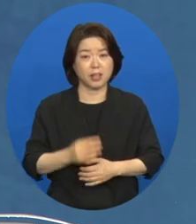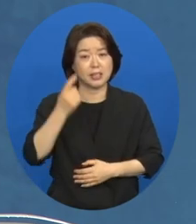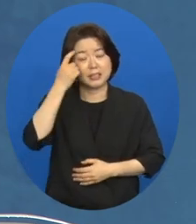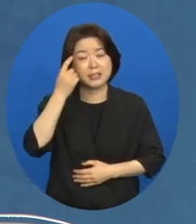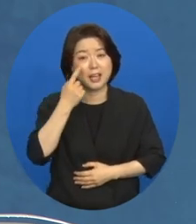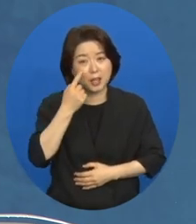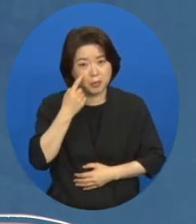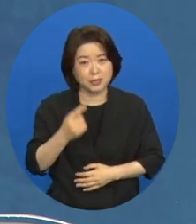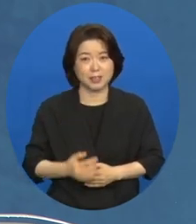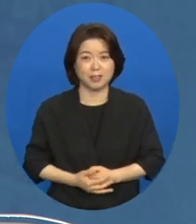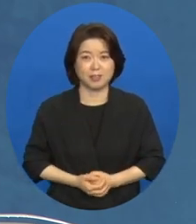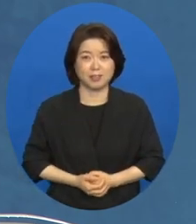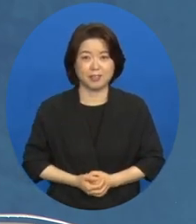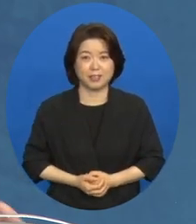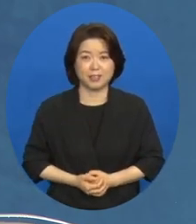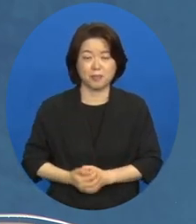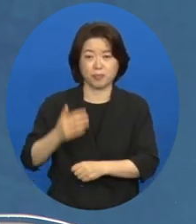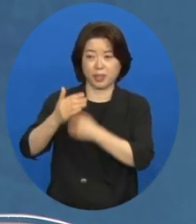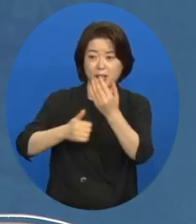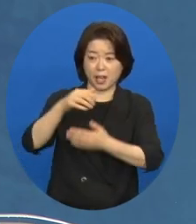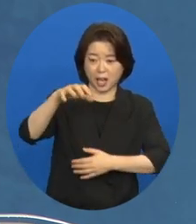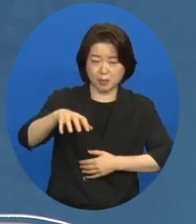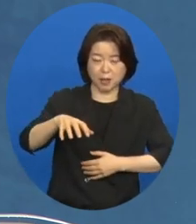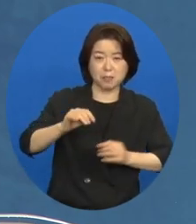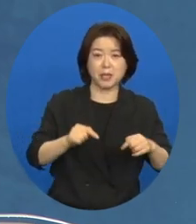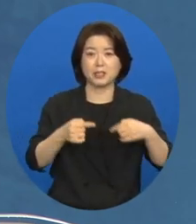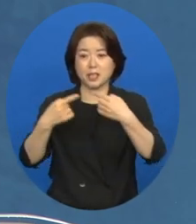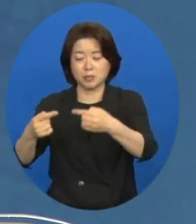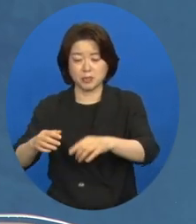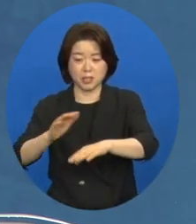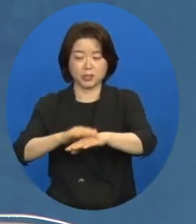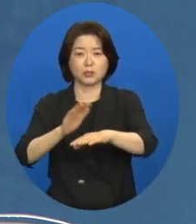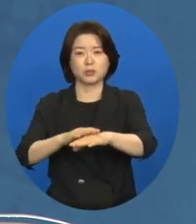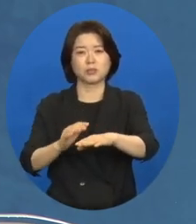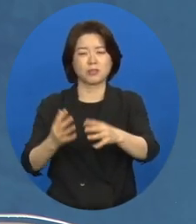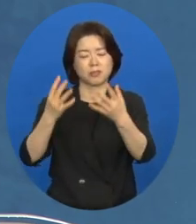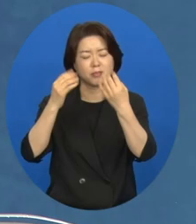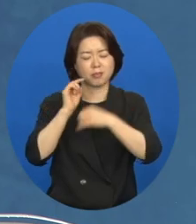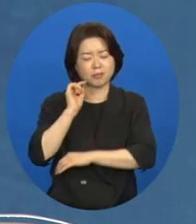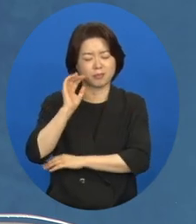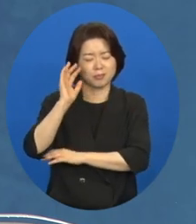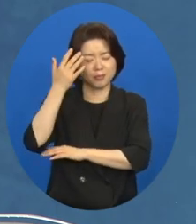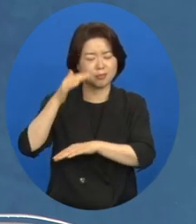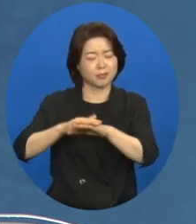보세요. 하나님 앞에 나아갔을 때 그 손이 얼마나 영광스러운 손일까?